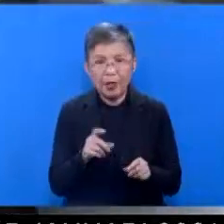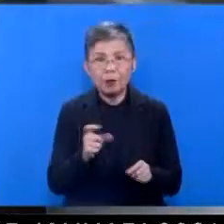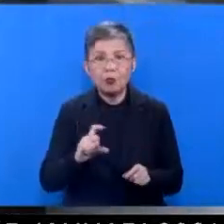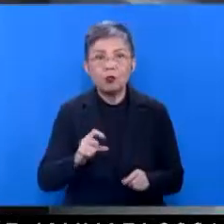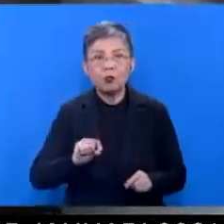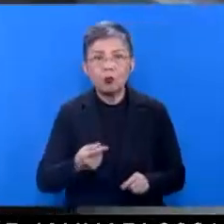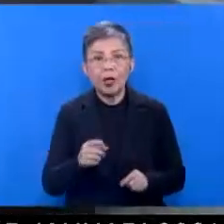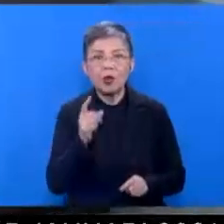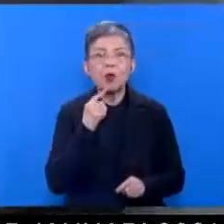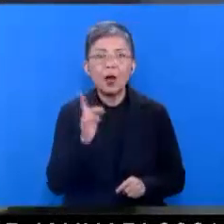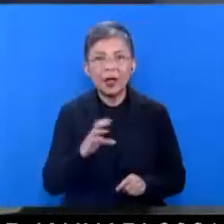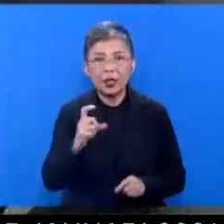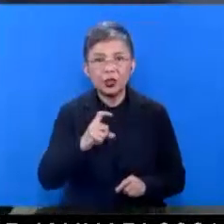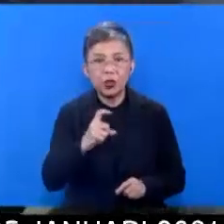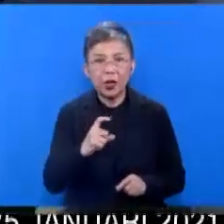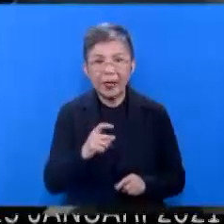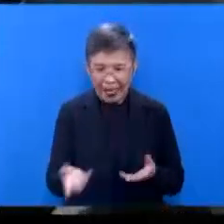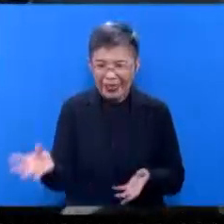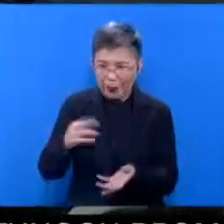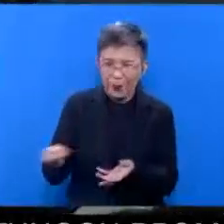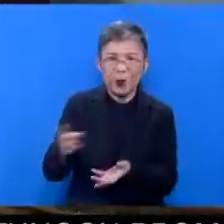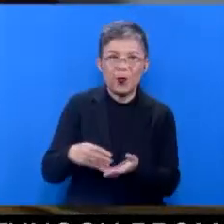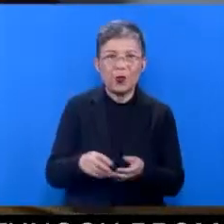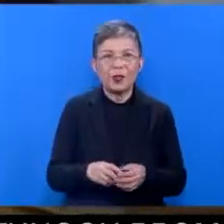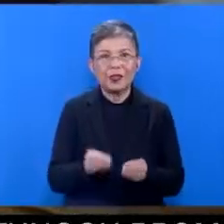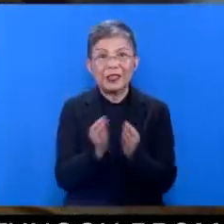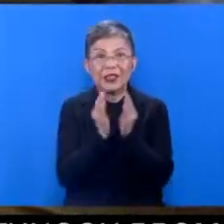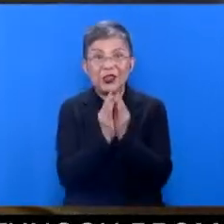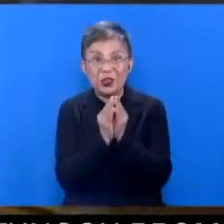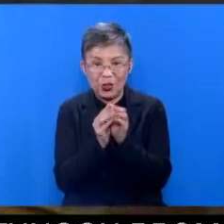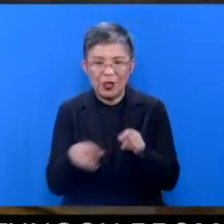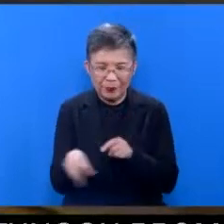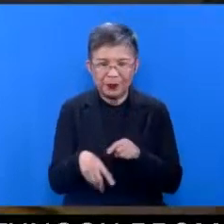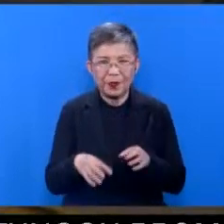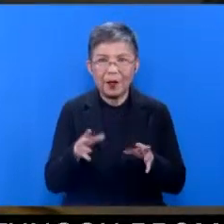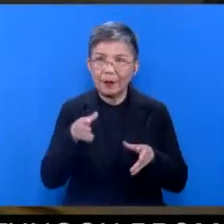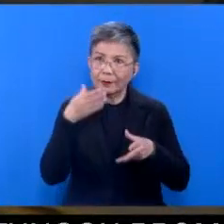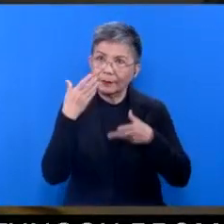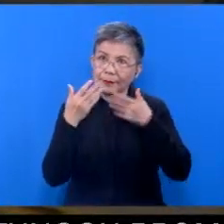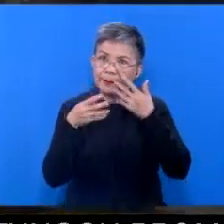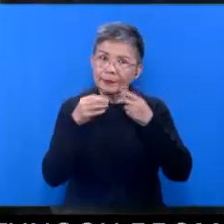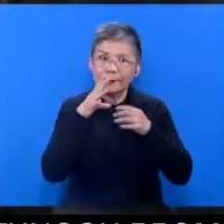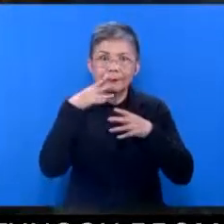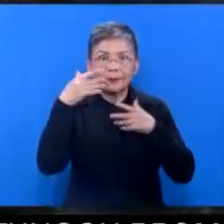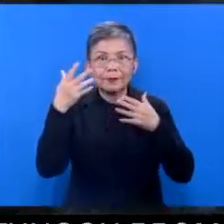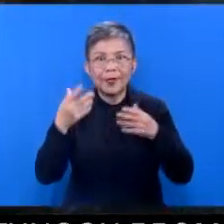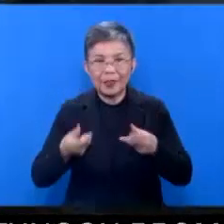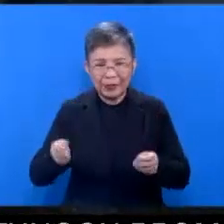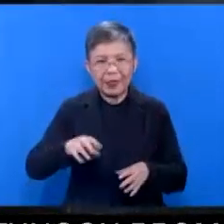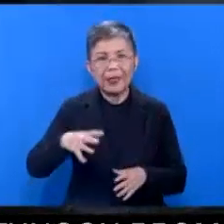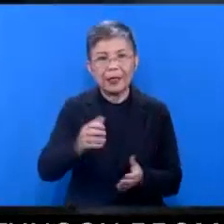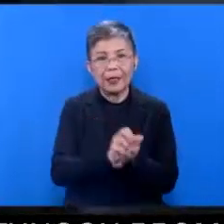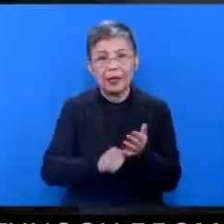kecoklatan, langsung saja tuangkan pucung halusnya. Ketika aroma sudah wangi semerbak, tuangkan